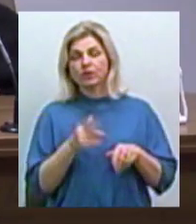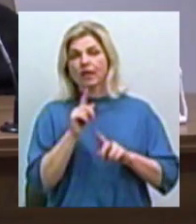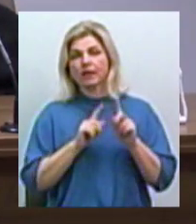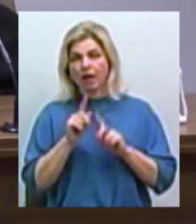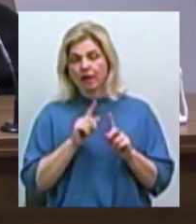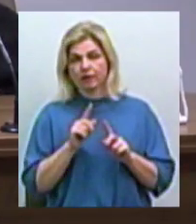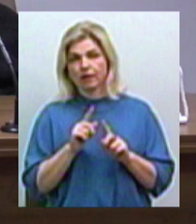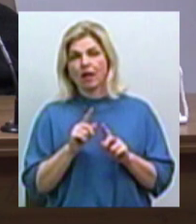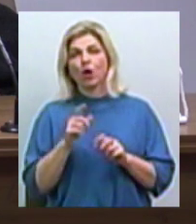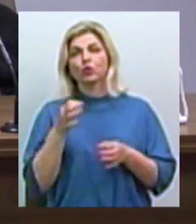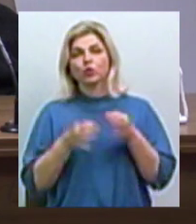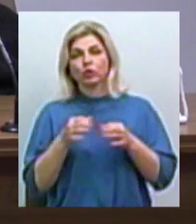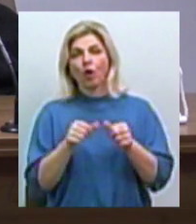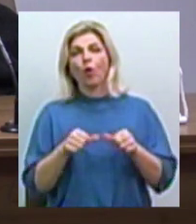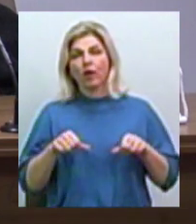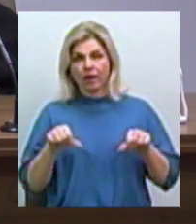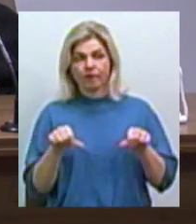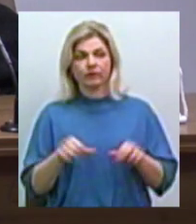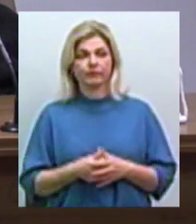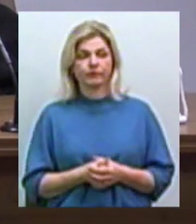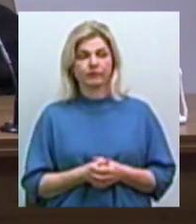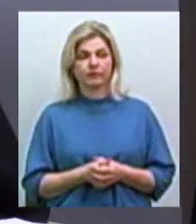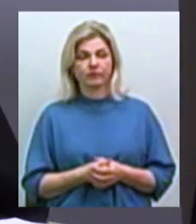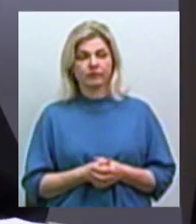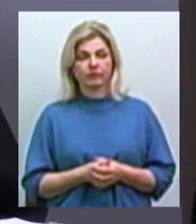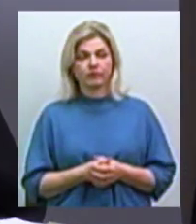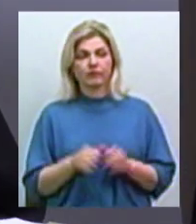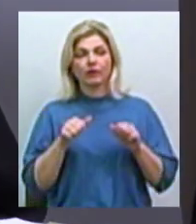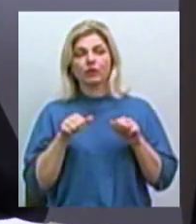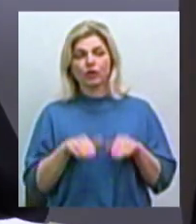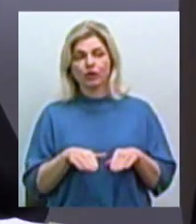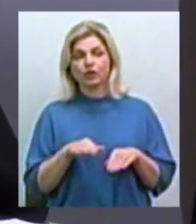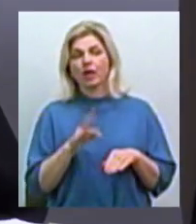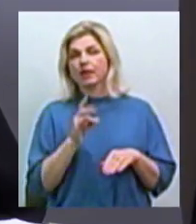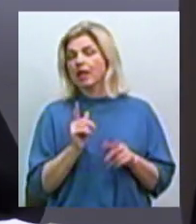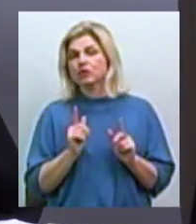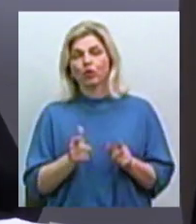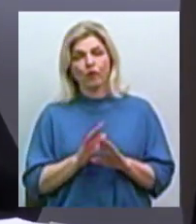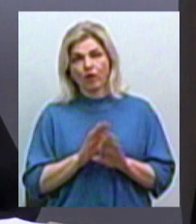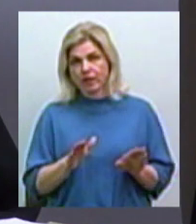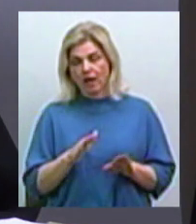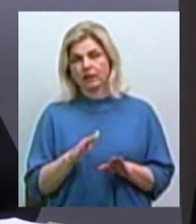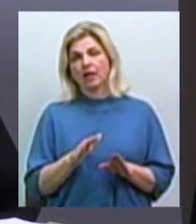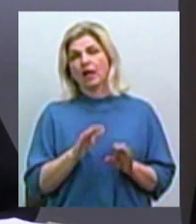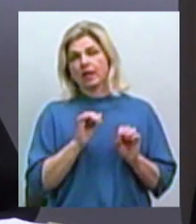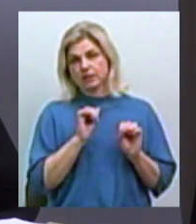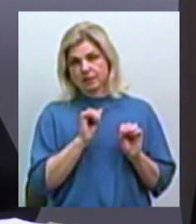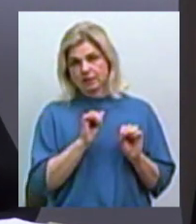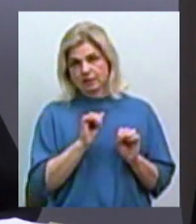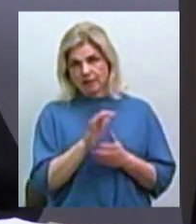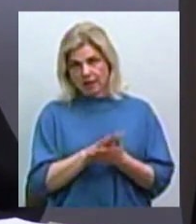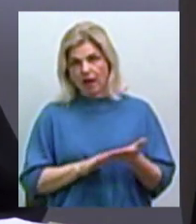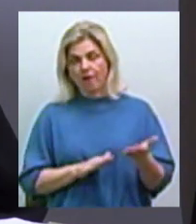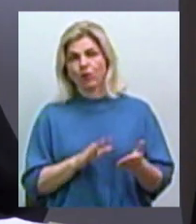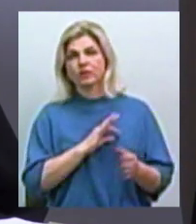Оксани Куценко, Олени Фаріонової та Наталії Чебанової-Губарєвої прийняли рішення не задовольняти апеляцію захисниці. Апеляційний суд